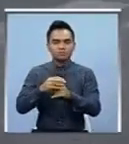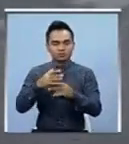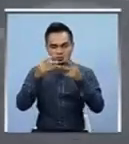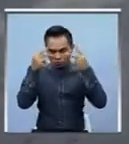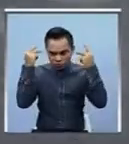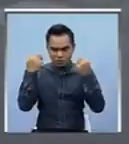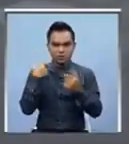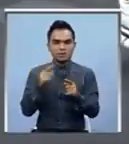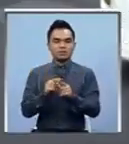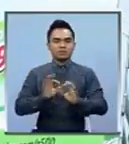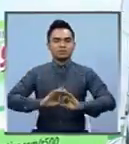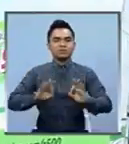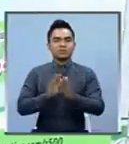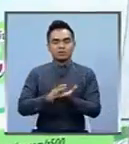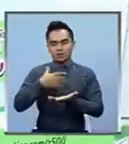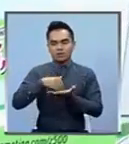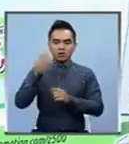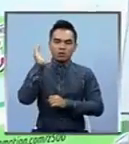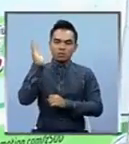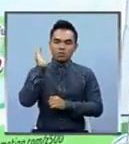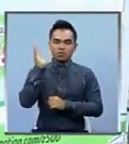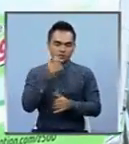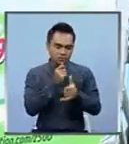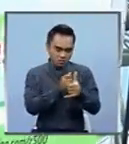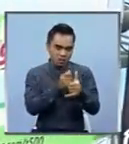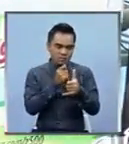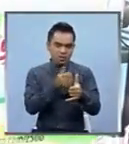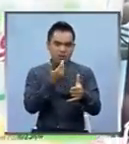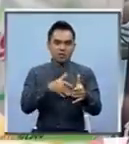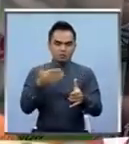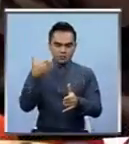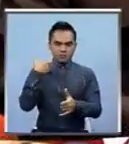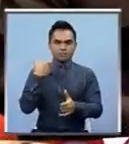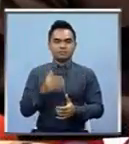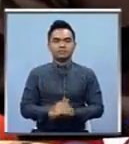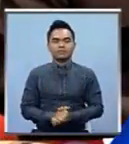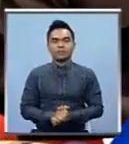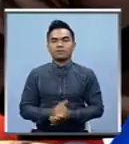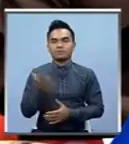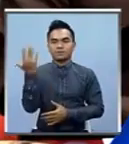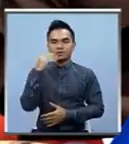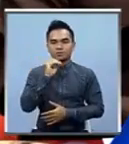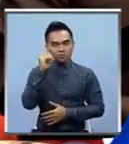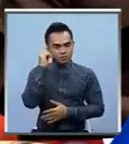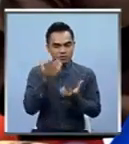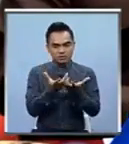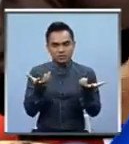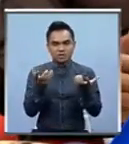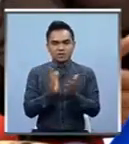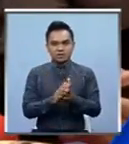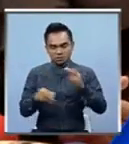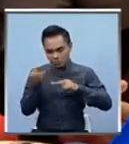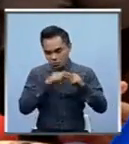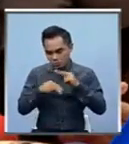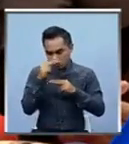คล้องกับคำบอกใบ้ที่โฆษกตำรวจได้ให้สัมภาษณ์กับสื่อมวลชน ก็แยกชุดไปดูตั้งแต่จุดที่เข